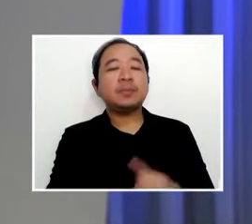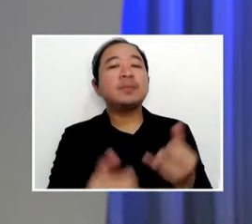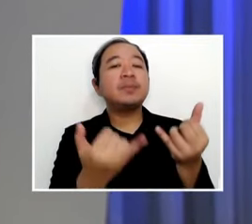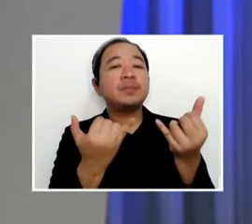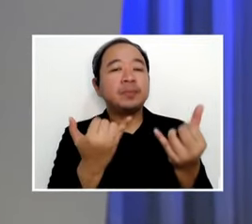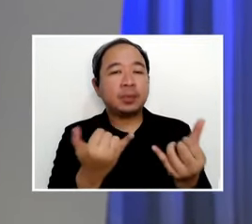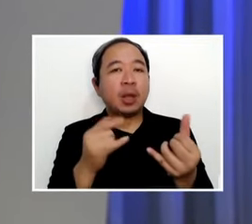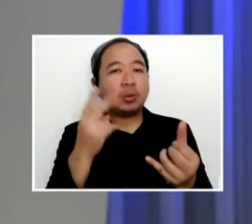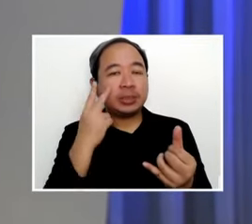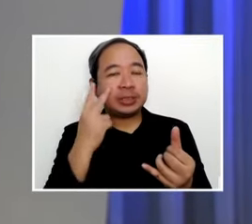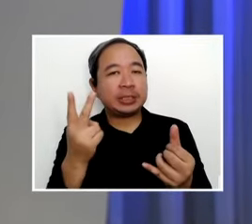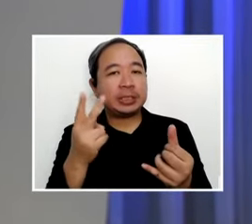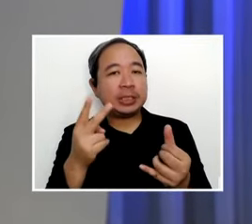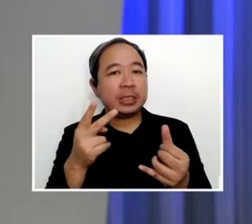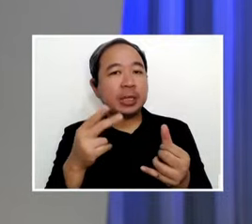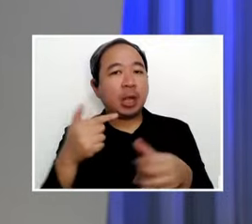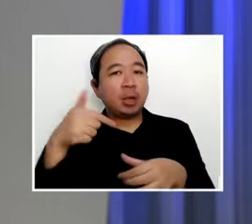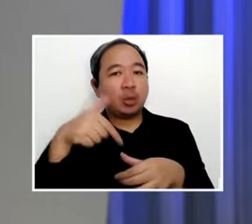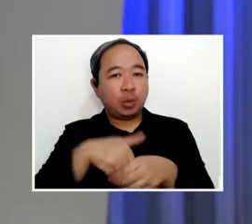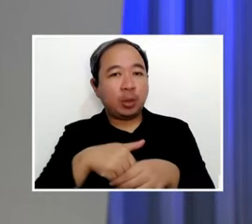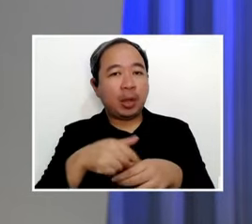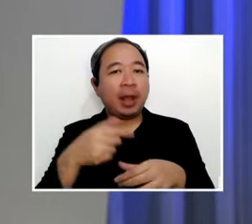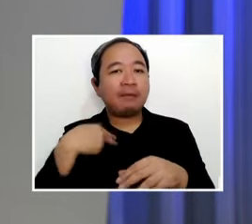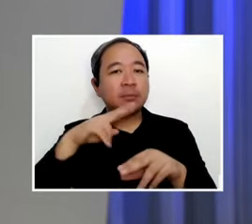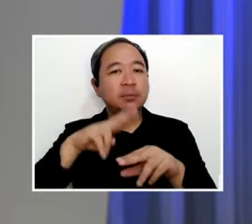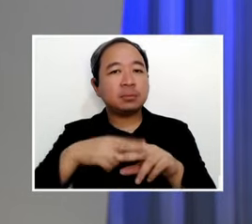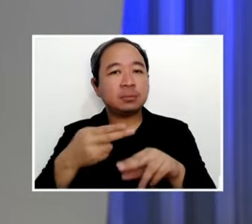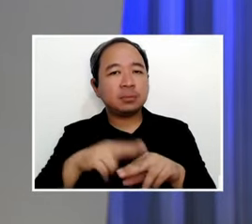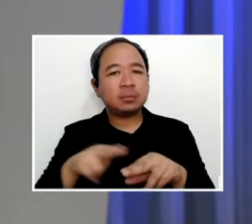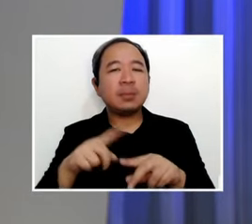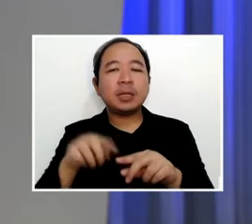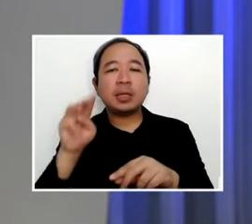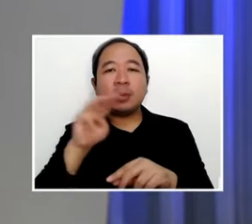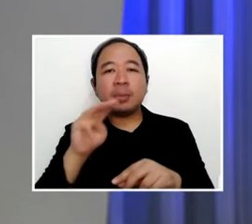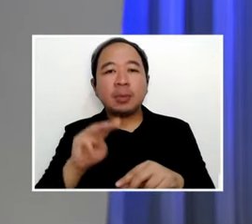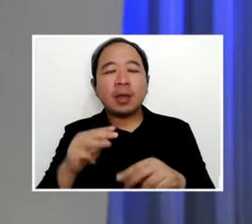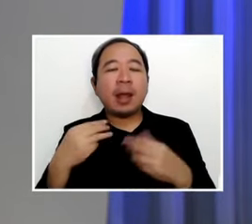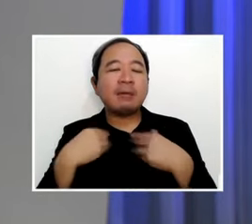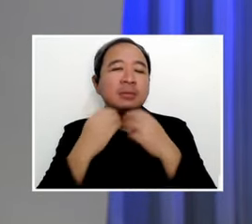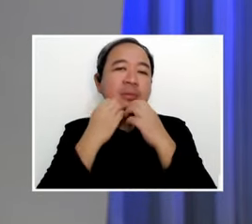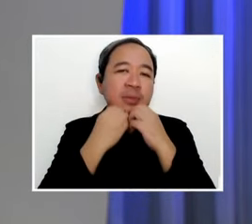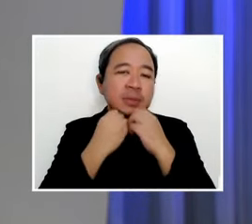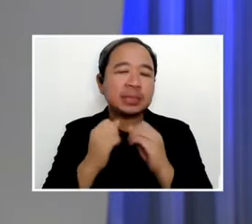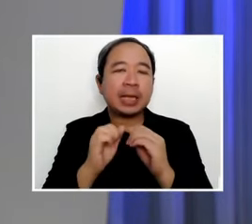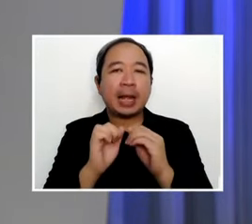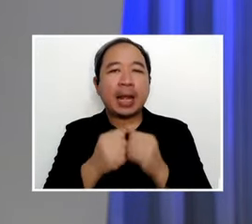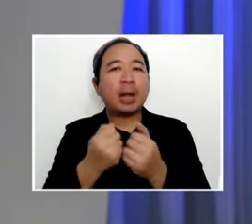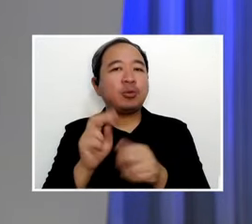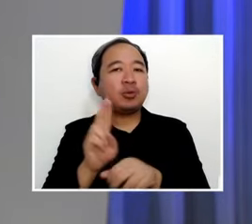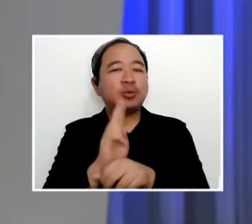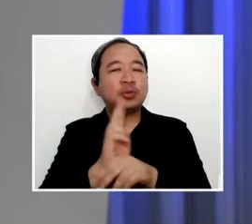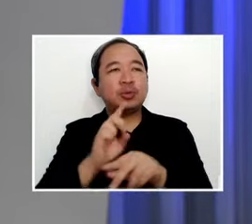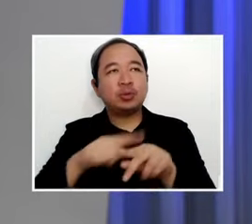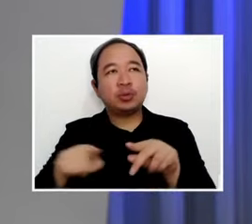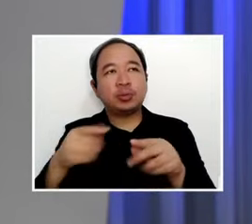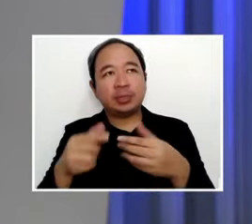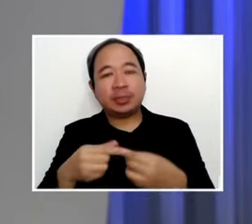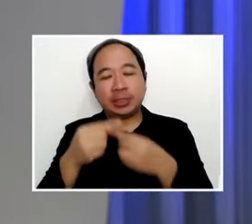petrolyo. Naglabas naman ng tips ang Meralco para makatipid sa paggamit ng kuryente, lalo na ngayong